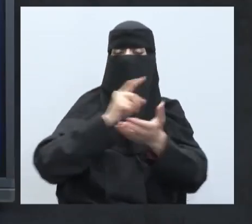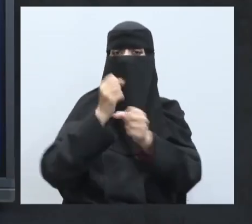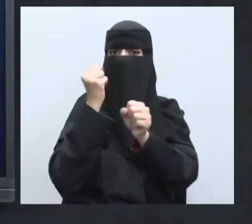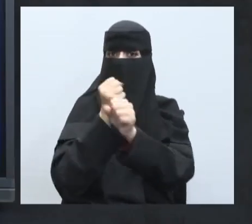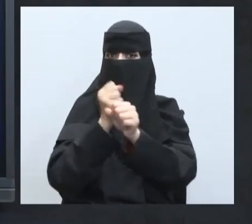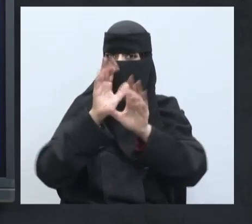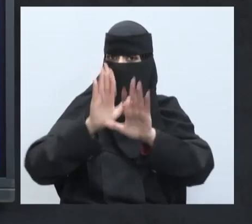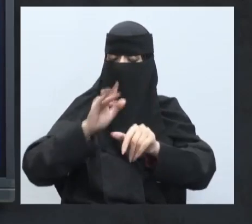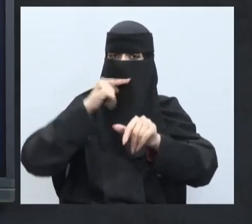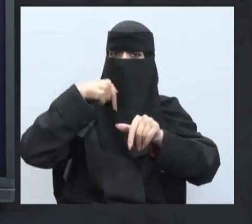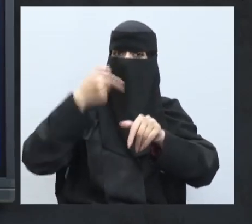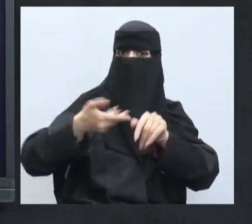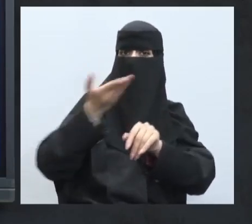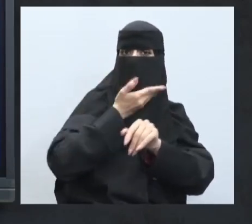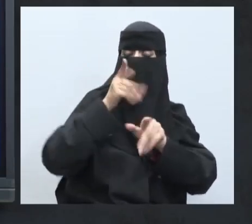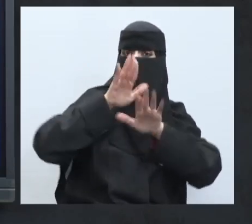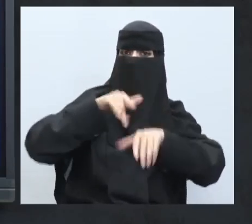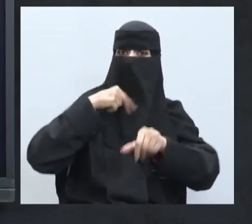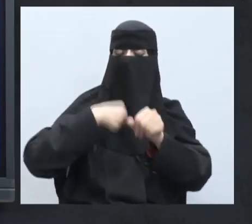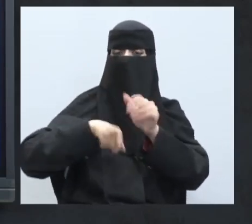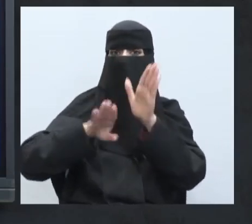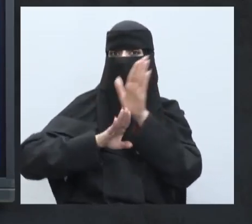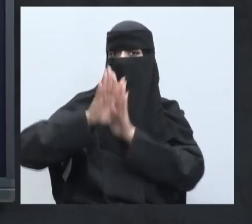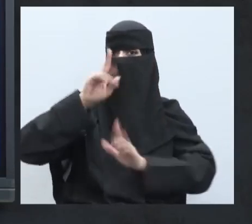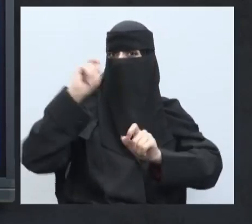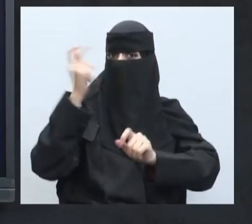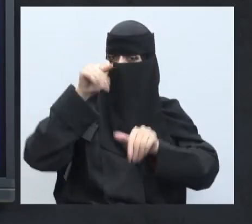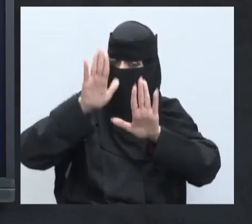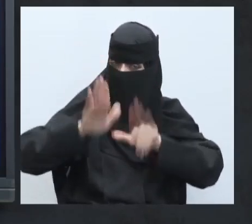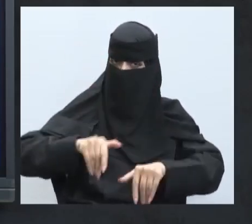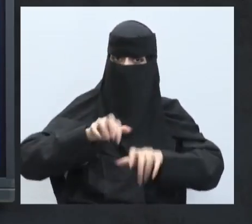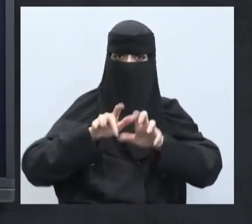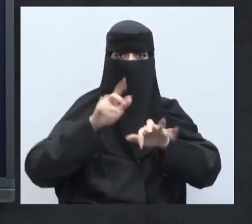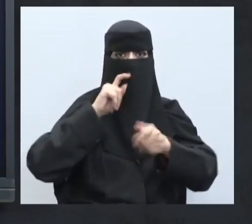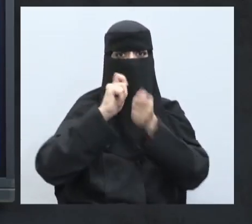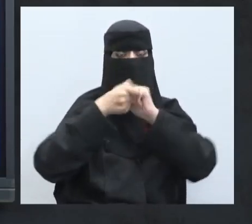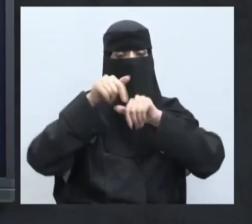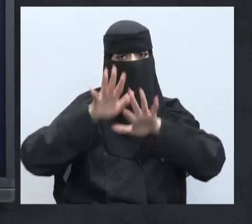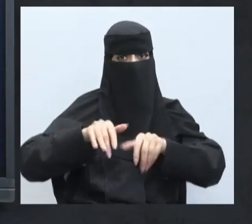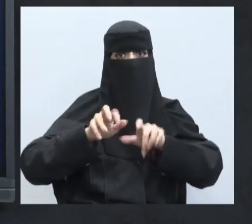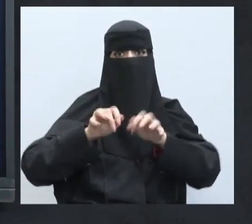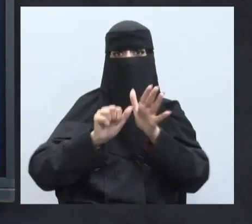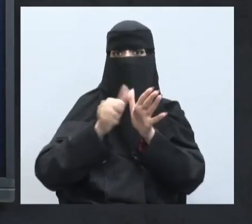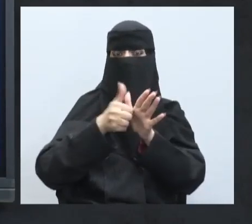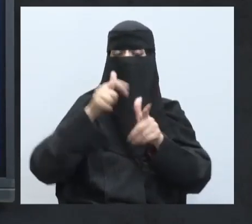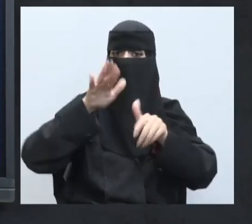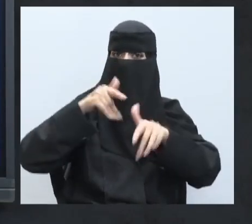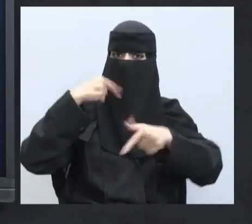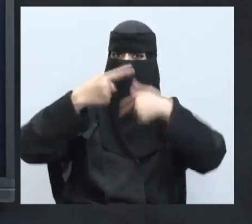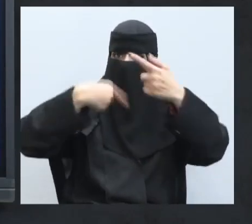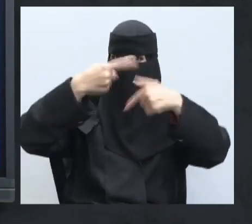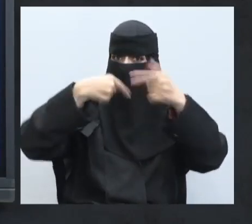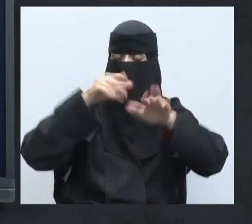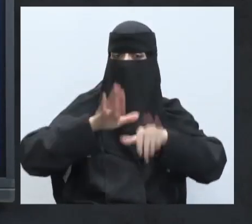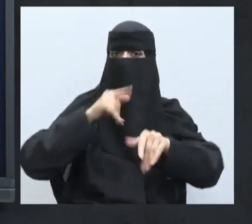وبالتالي هذا يؤثر على الاعمال ذكرنا وجود تقنيات متغيره تكنولوجيا جديده تتغير بشكل